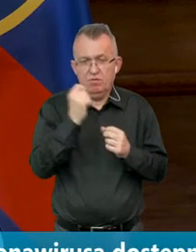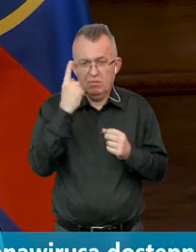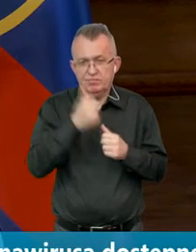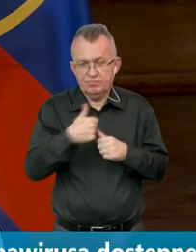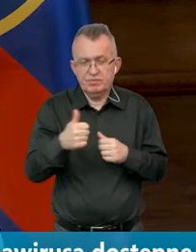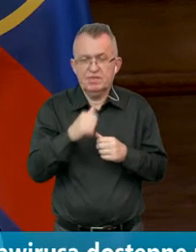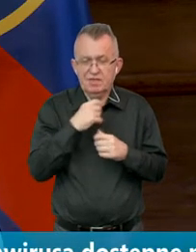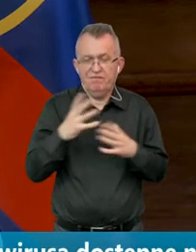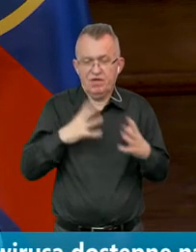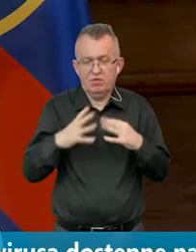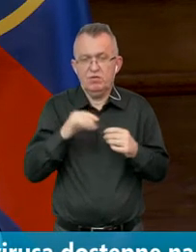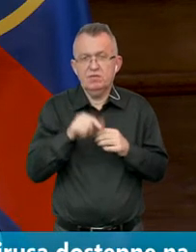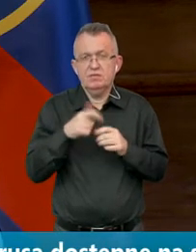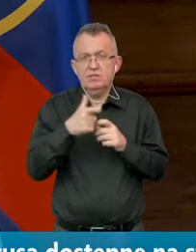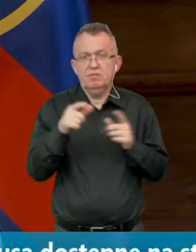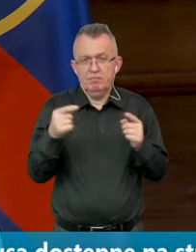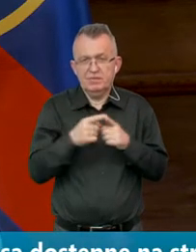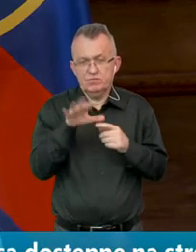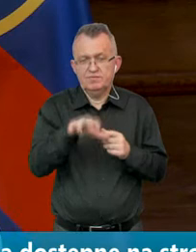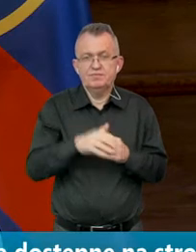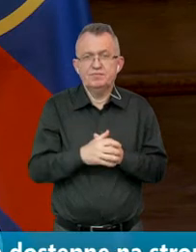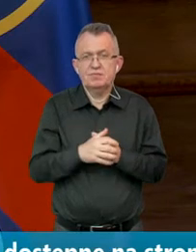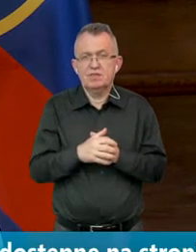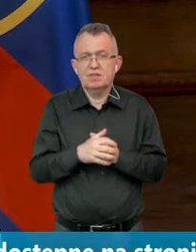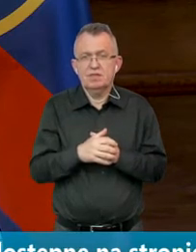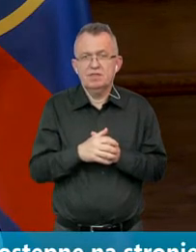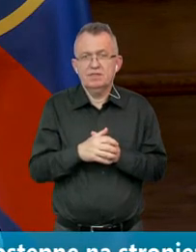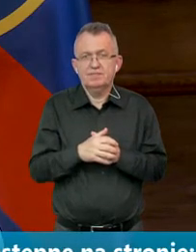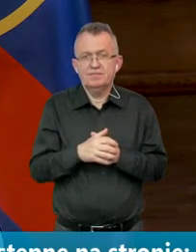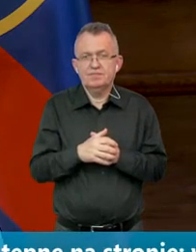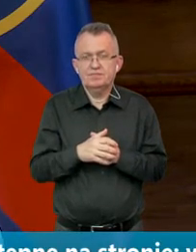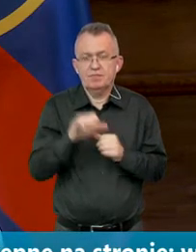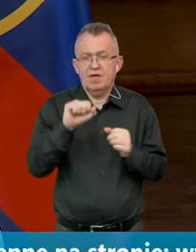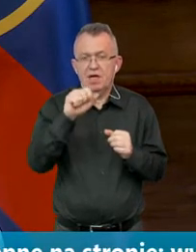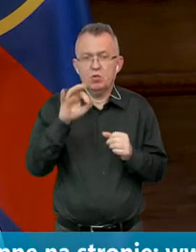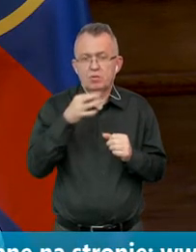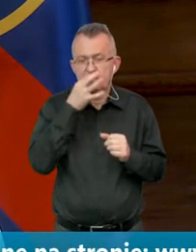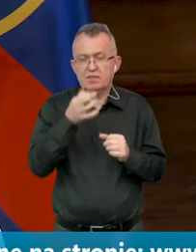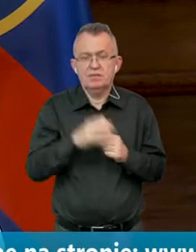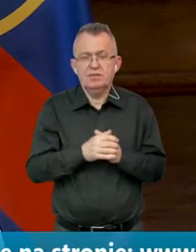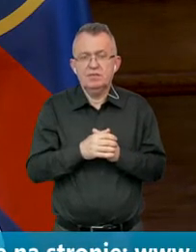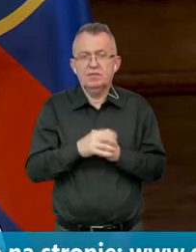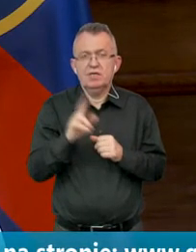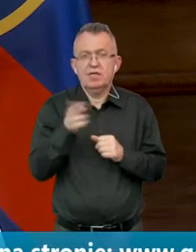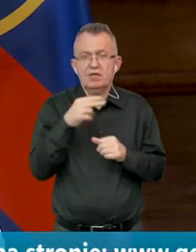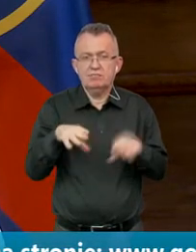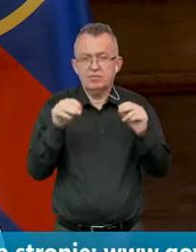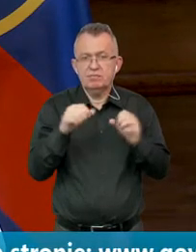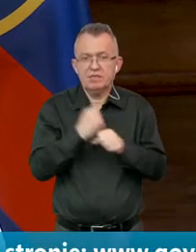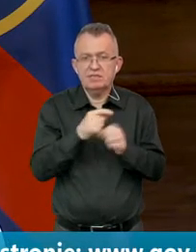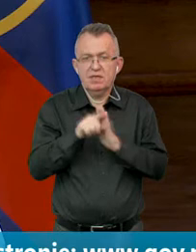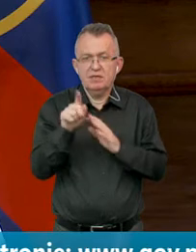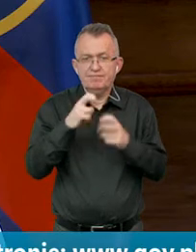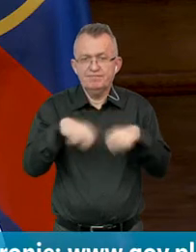naprawdę jest fajna i Jasne Błonia też się dobrze do tego nadają. Pan Artur pyta. Panie Prezydencie, pytanie. Kiedy ruszą prace nad